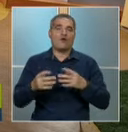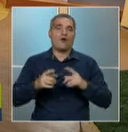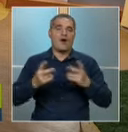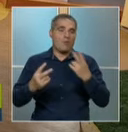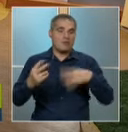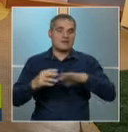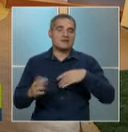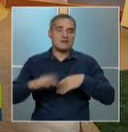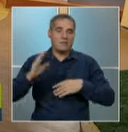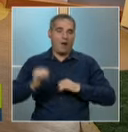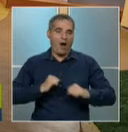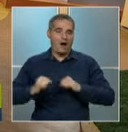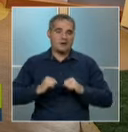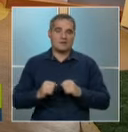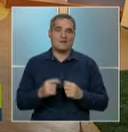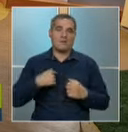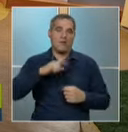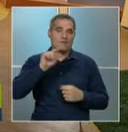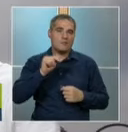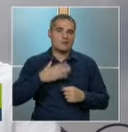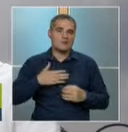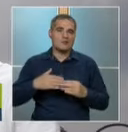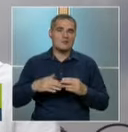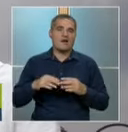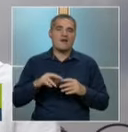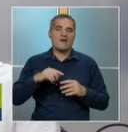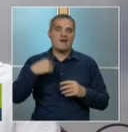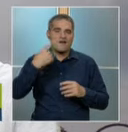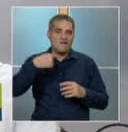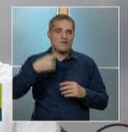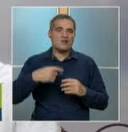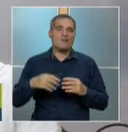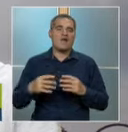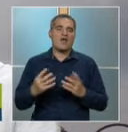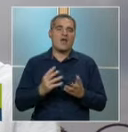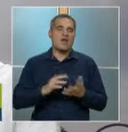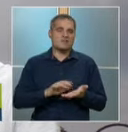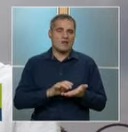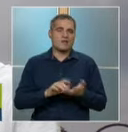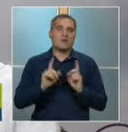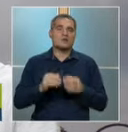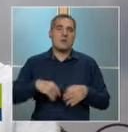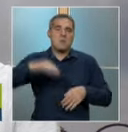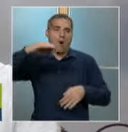по-активна. Изключително, заповядай. Моят въпрос е дали има видове технологии, които са по-вредни от други?